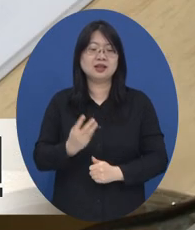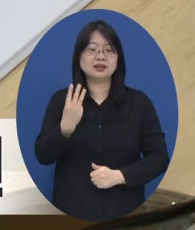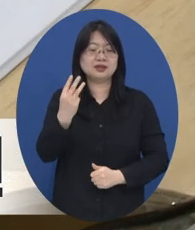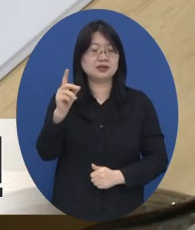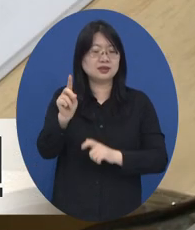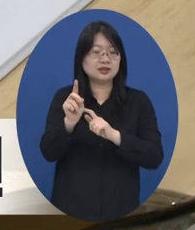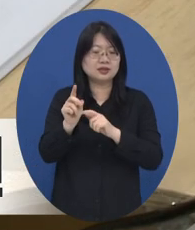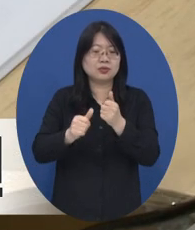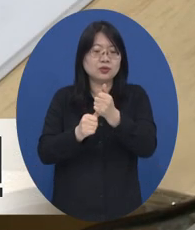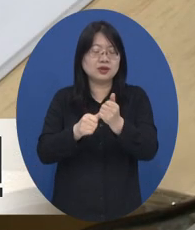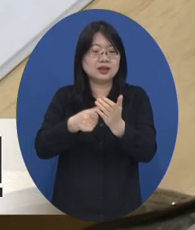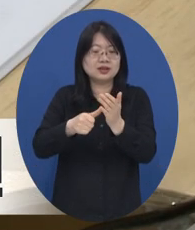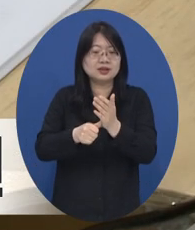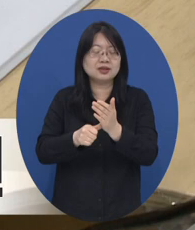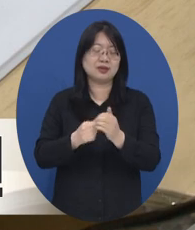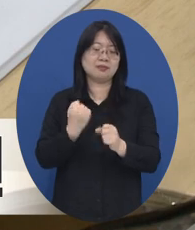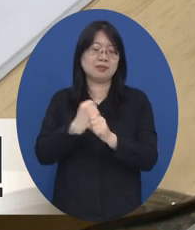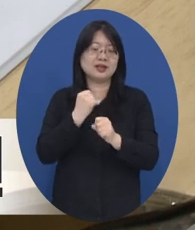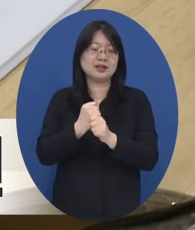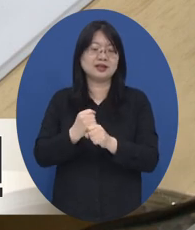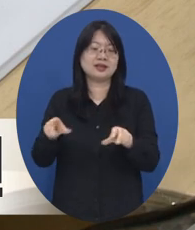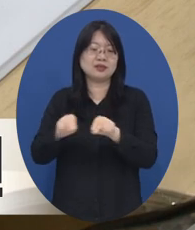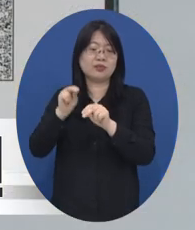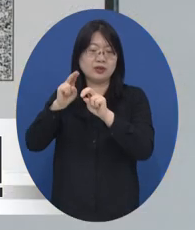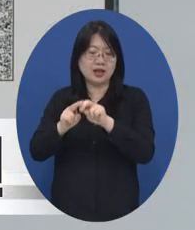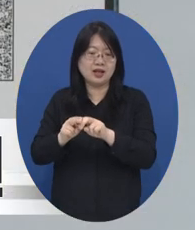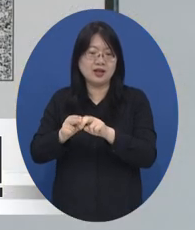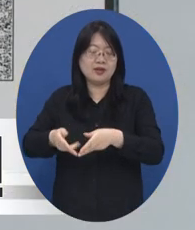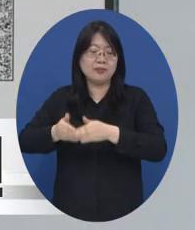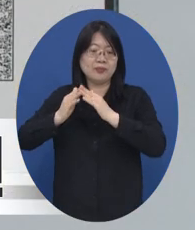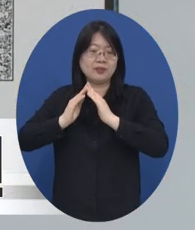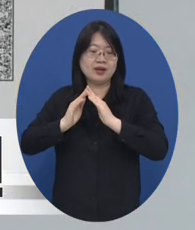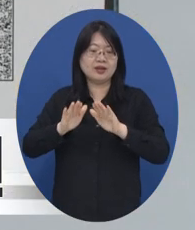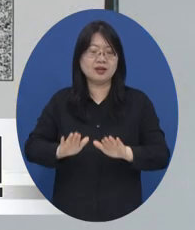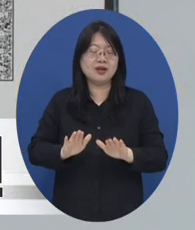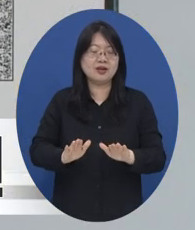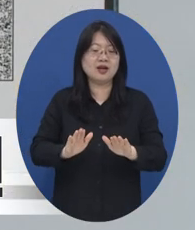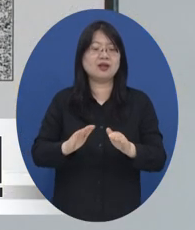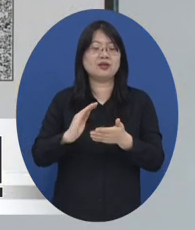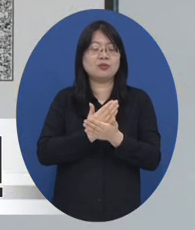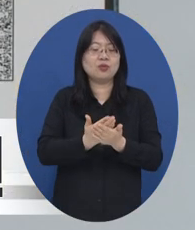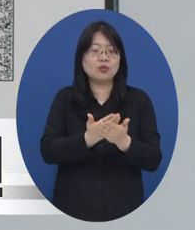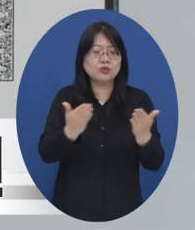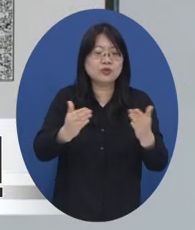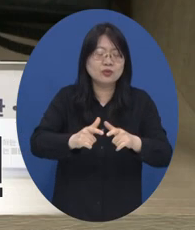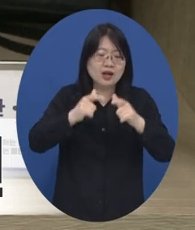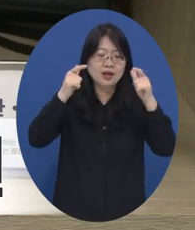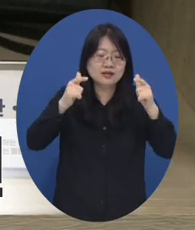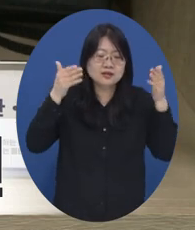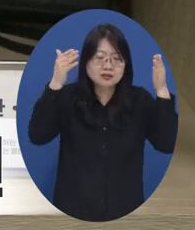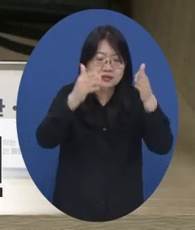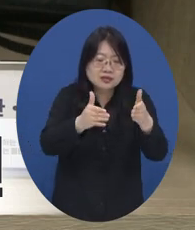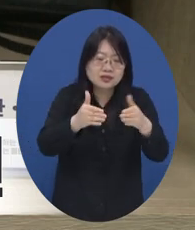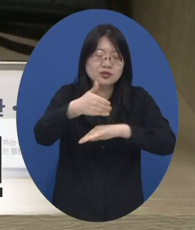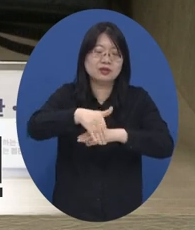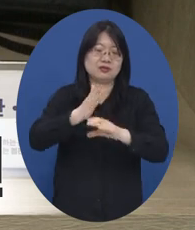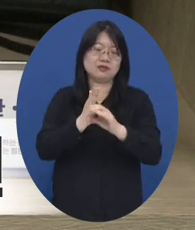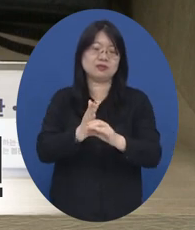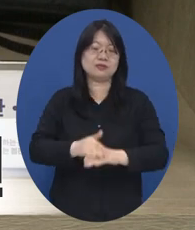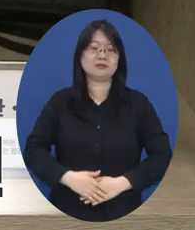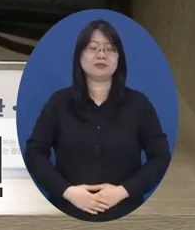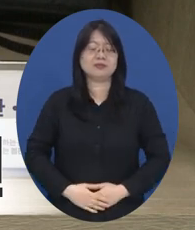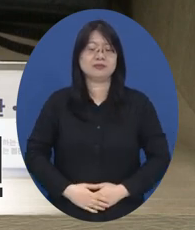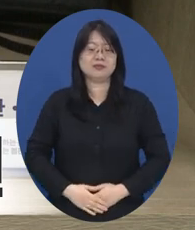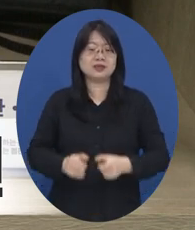교육이나 3d 프린터를 활용한 보조기 개발 플랫폼 고추 친환경 diy 보조개 기 개발과 보급 확대 등에